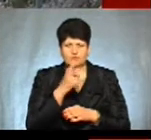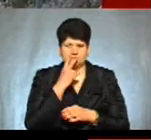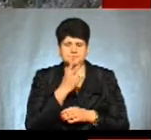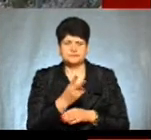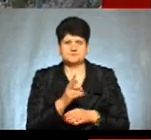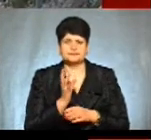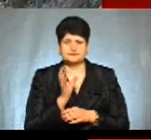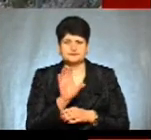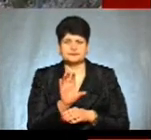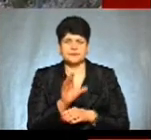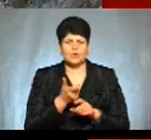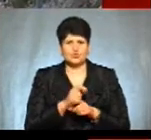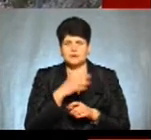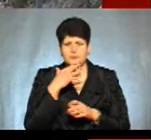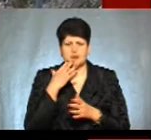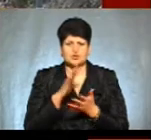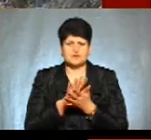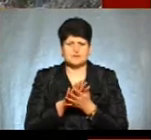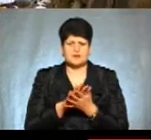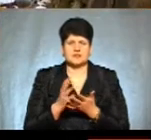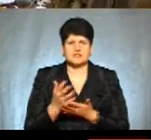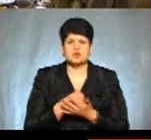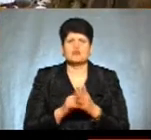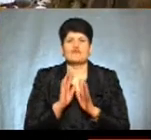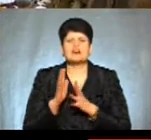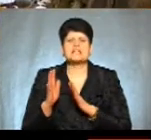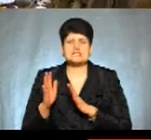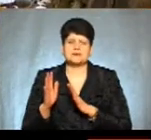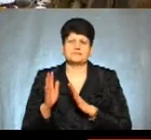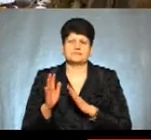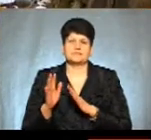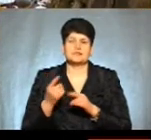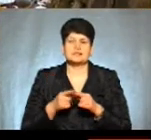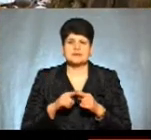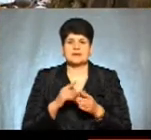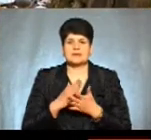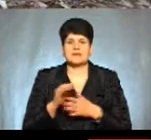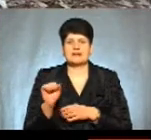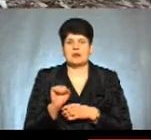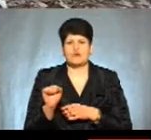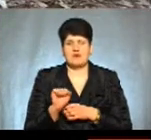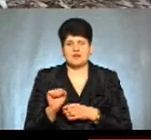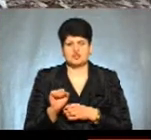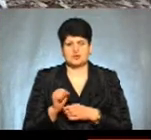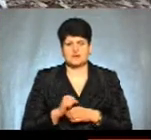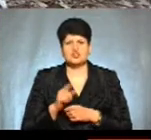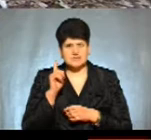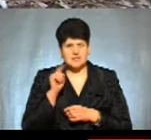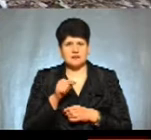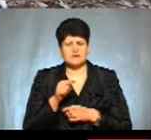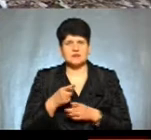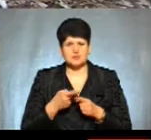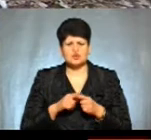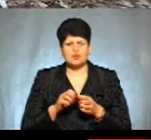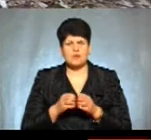відео. Дуже багато сміття знайшов він у лісі. Це, нагадаю, є Теребовлянщина. Чи знаєте ви про